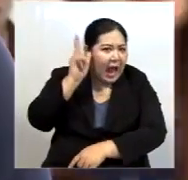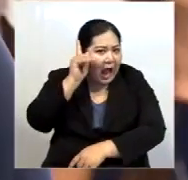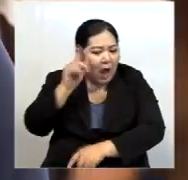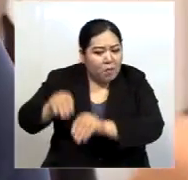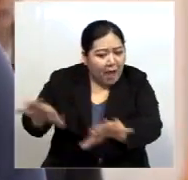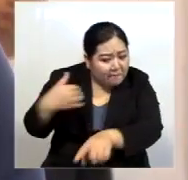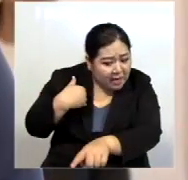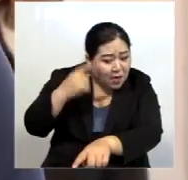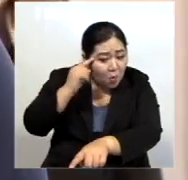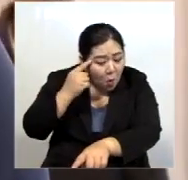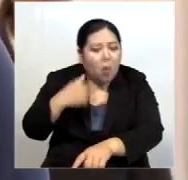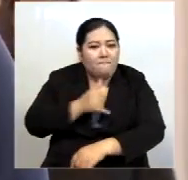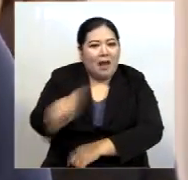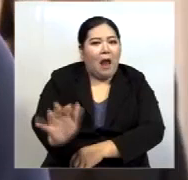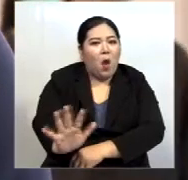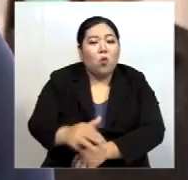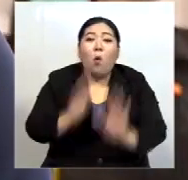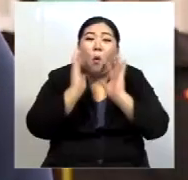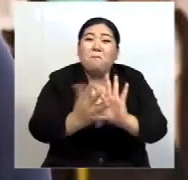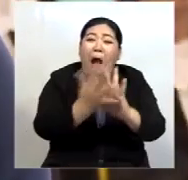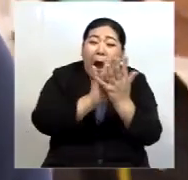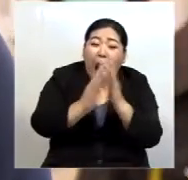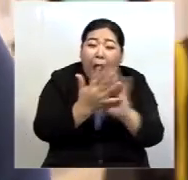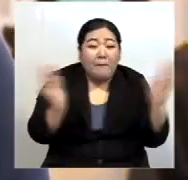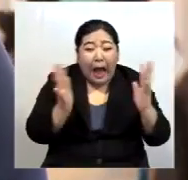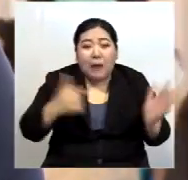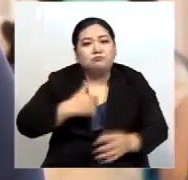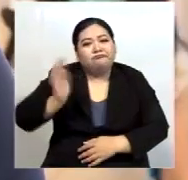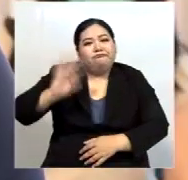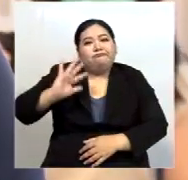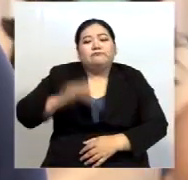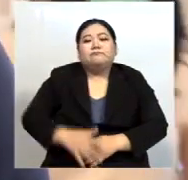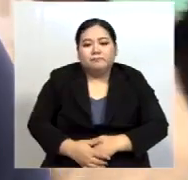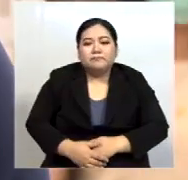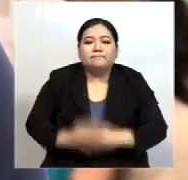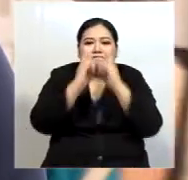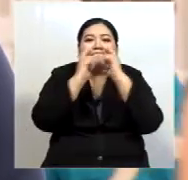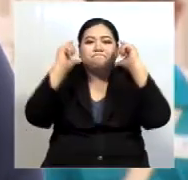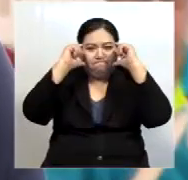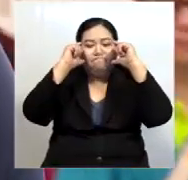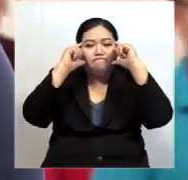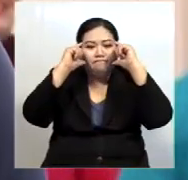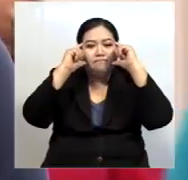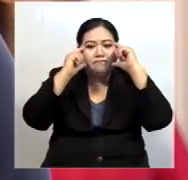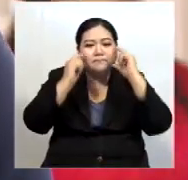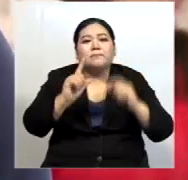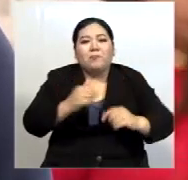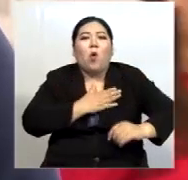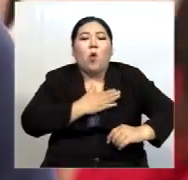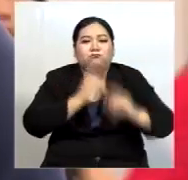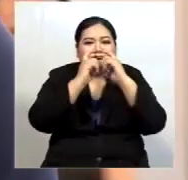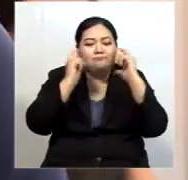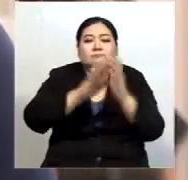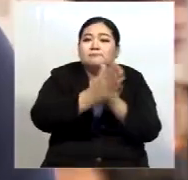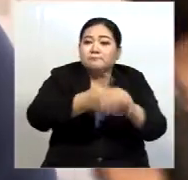ข่าวว่ามีการระบาดในพื้นที่นั้นแล้วหรืออะไรเงี้ยหลีกเลี่ยงพื้นที่ที่คนจำนวนมากอะไรเงี้ยครับสองก็ใส่หน้ากากอนามัยพวกนี้แหละครับก็เป็นหลักเลย